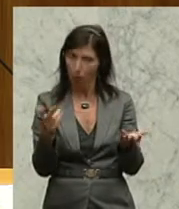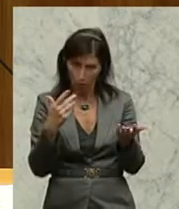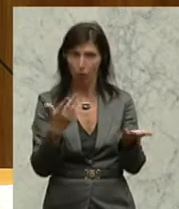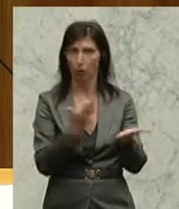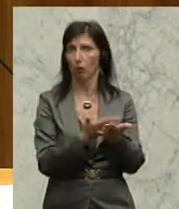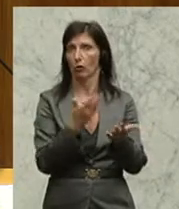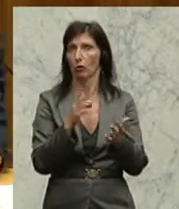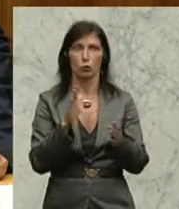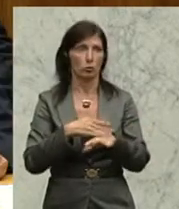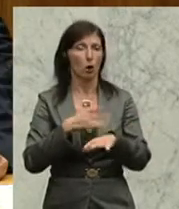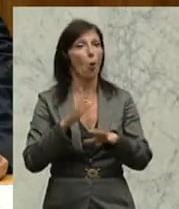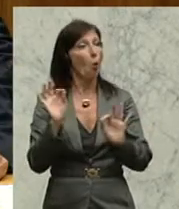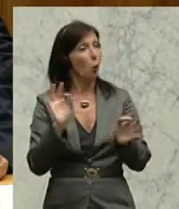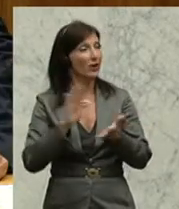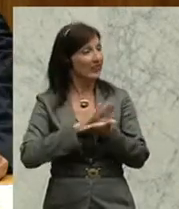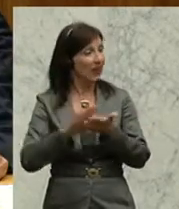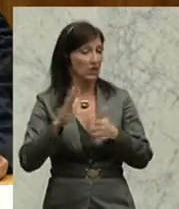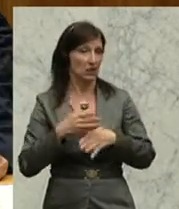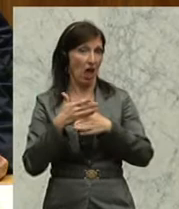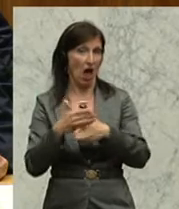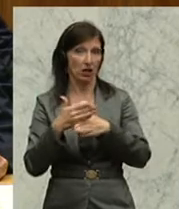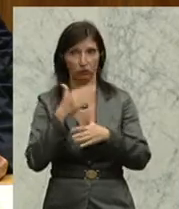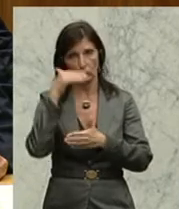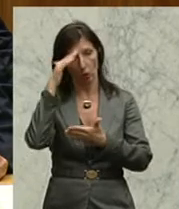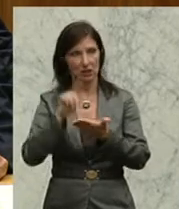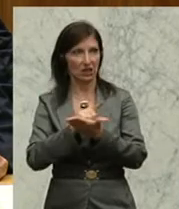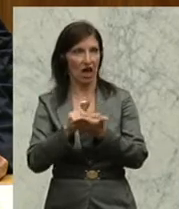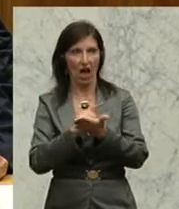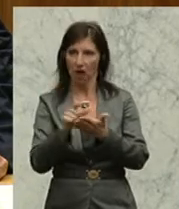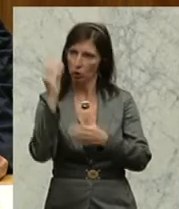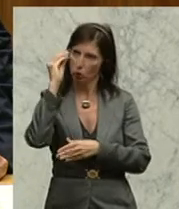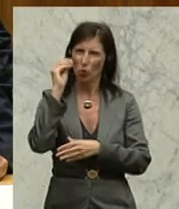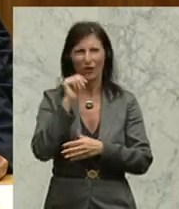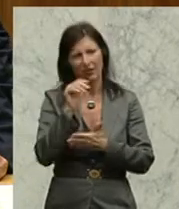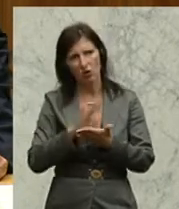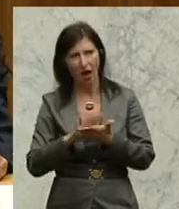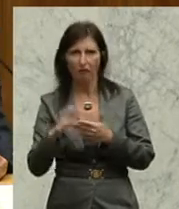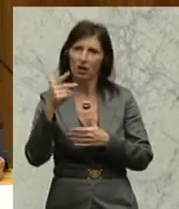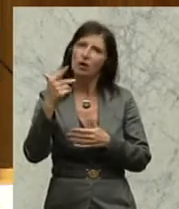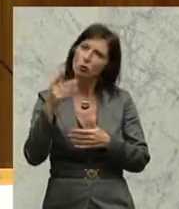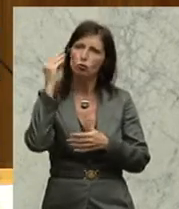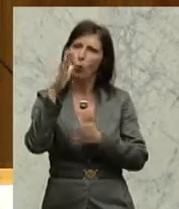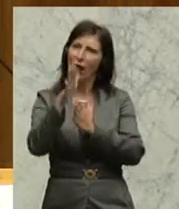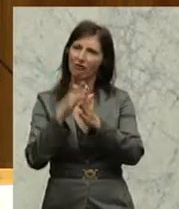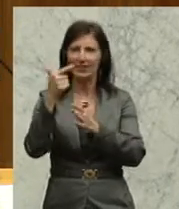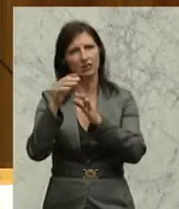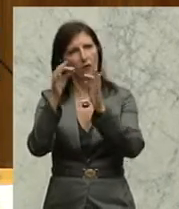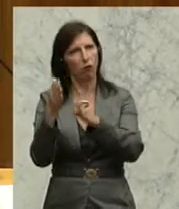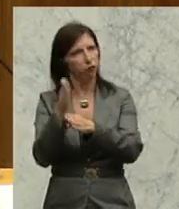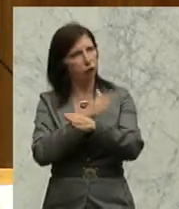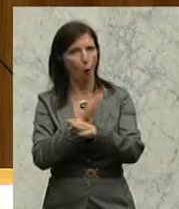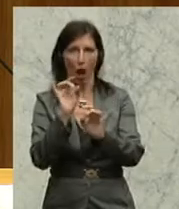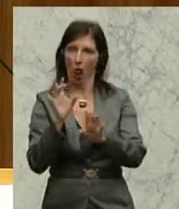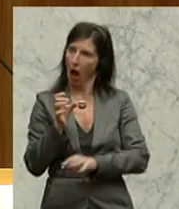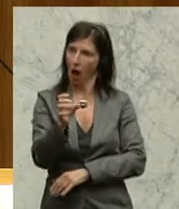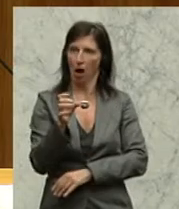gratis nachhilfe gibt im sommer für schüler die es nicht ganz so leicht haben zwei wochen vor schulbeginn dass man dort dereinst auch das wäre sinnvoll